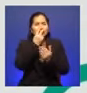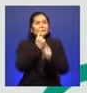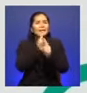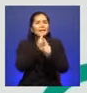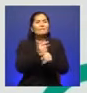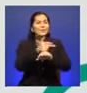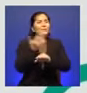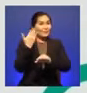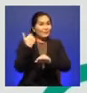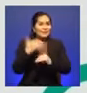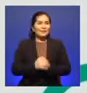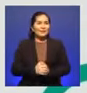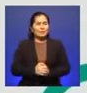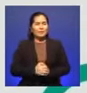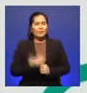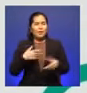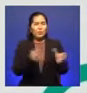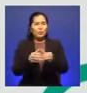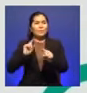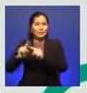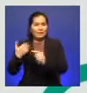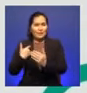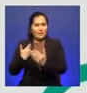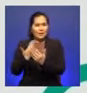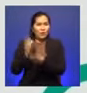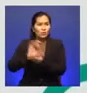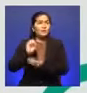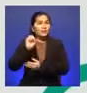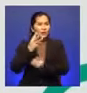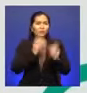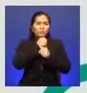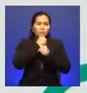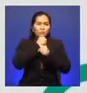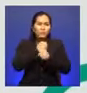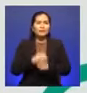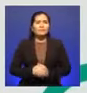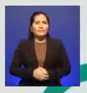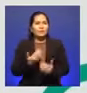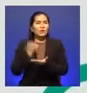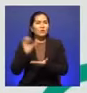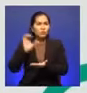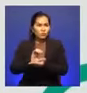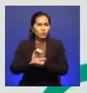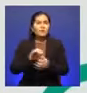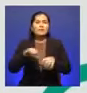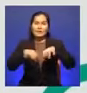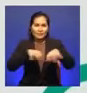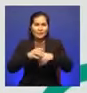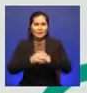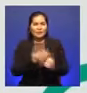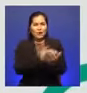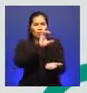ของกองทุนต่างๆนะครับที่เราได้มีกองทุนสวัสดิการผู้สูงอายุกองทุนจัดการกูโบกองทุนอะไรตามน